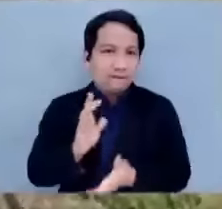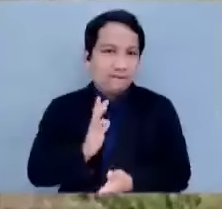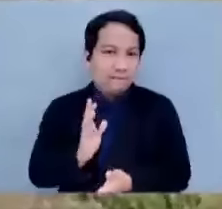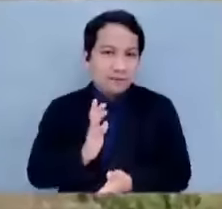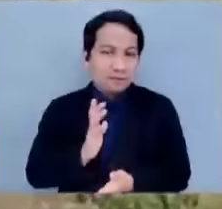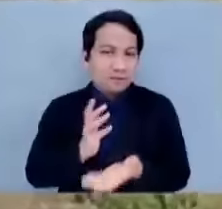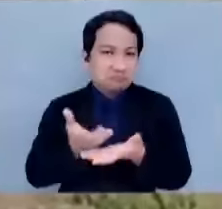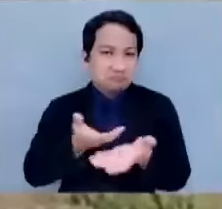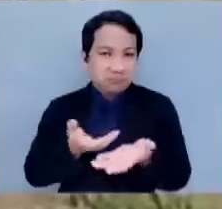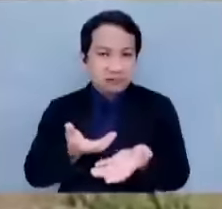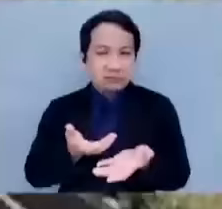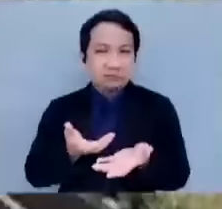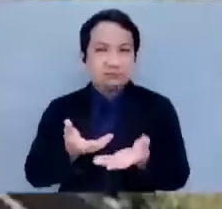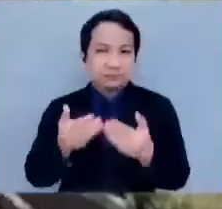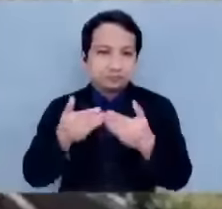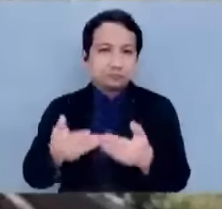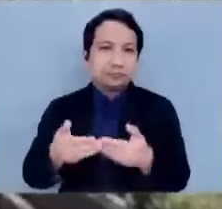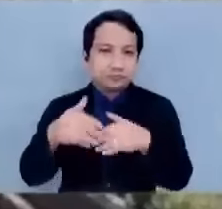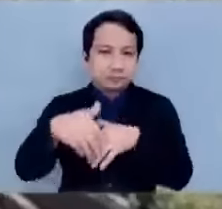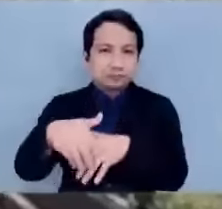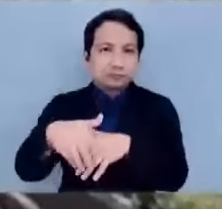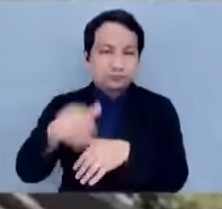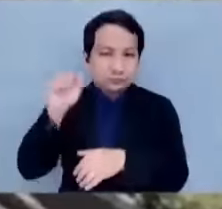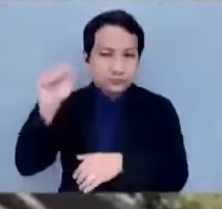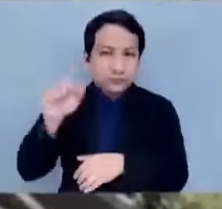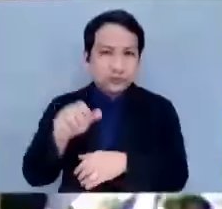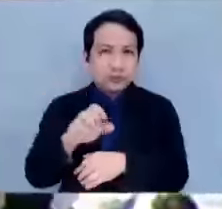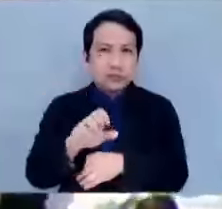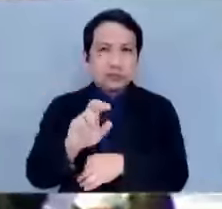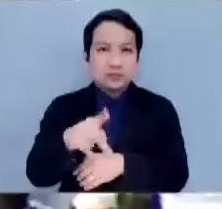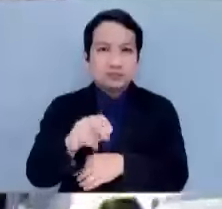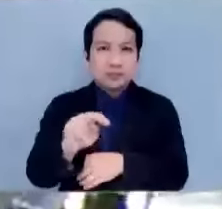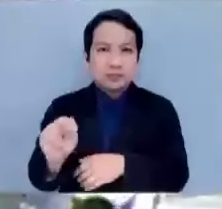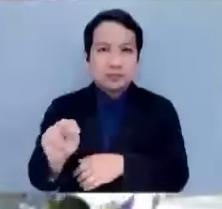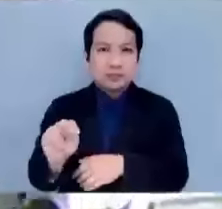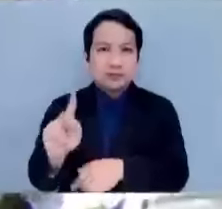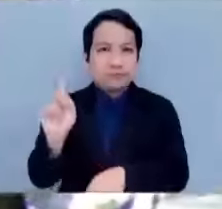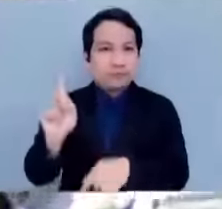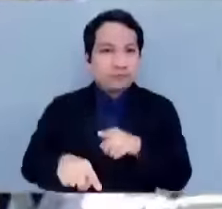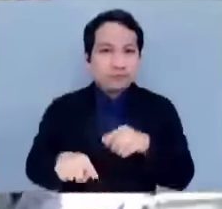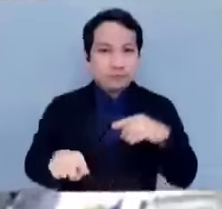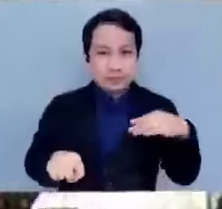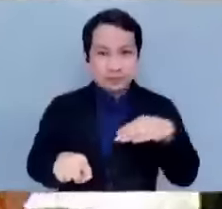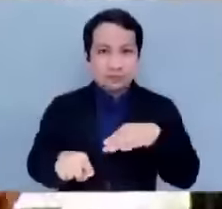niyan, tuloy ang protesta sa kahabaan ng Espanya Boulevard na hindi madaanan ng mga motorista.